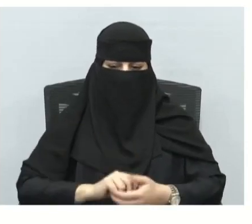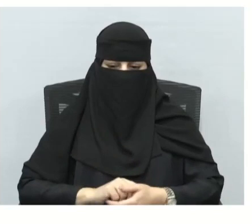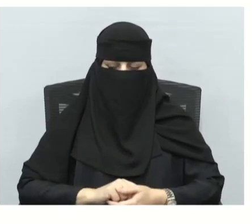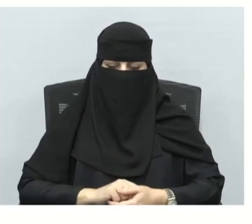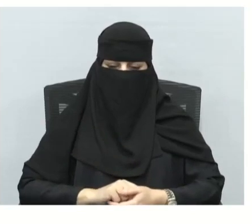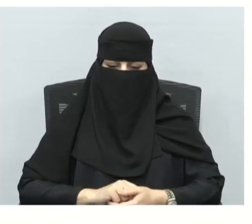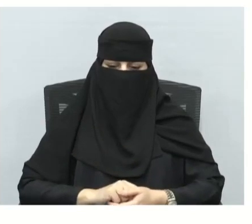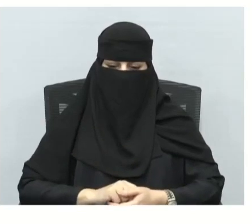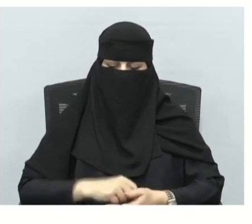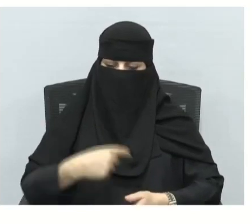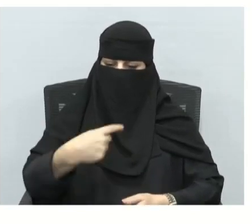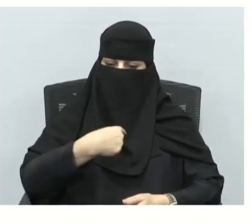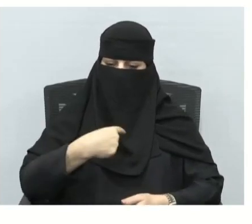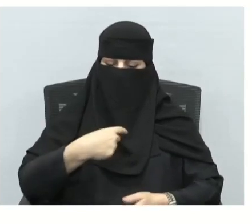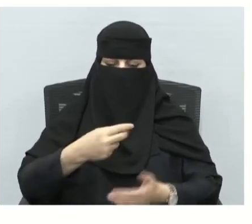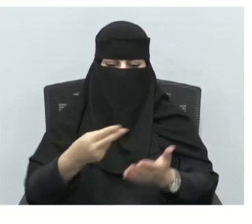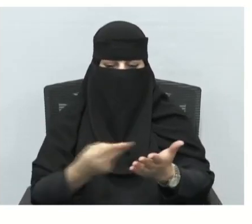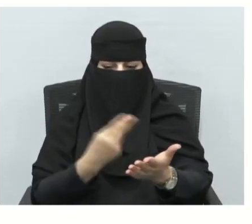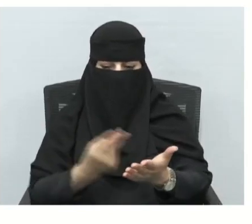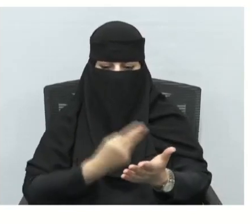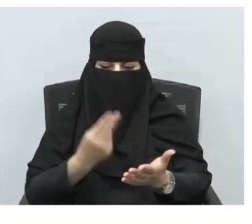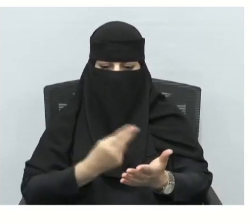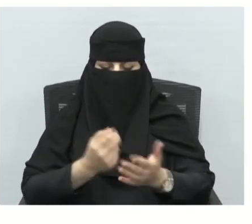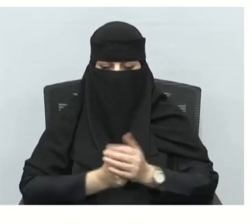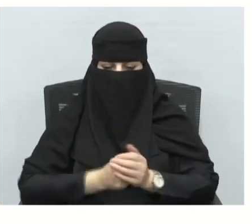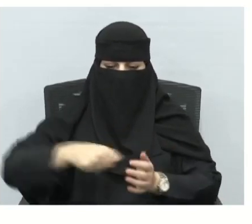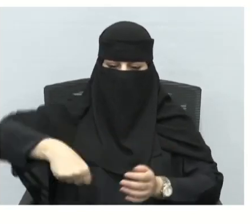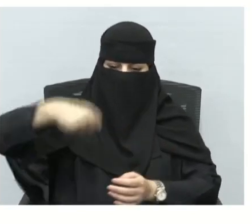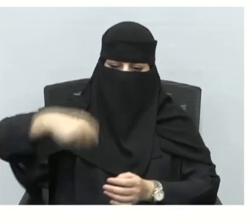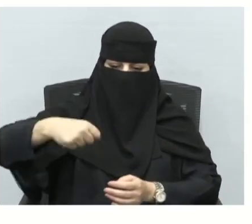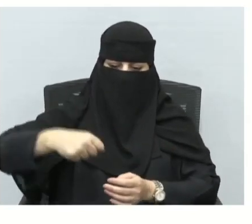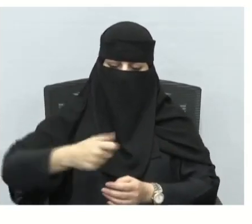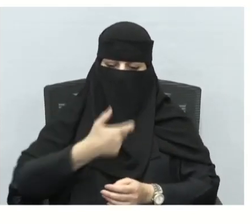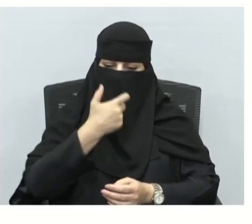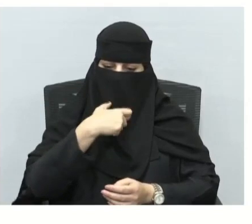نوره انا الون سله